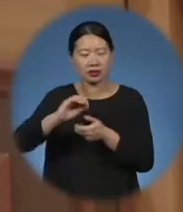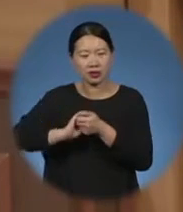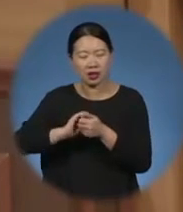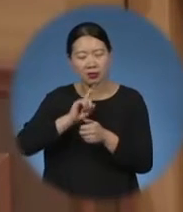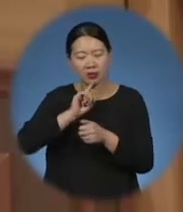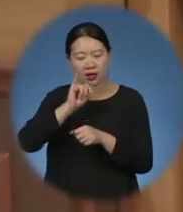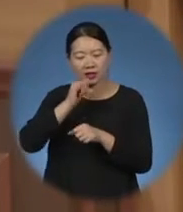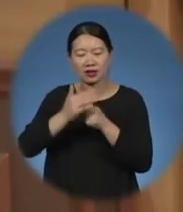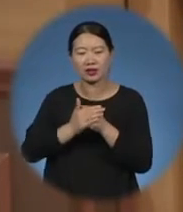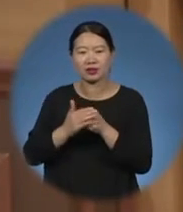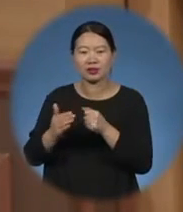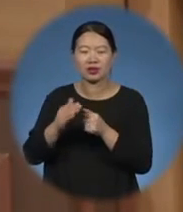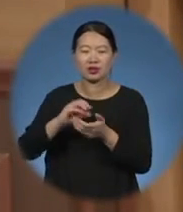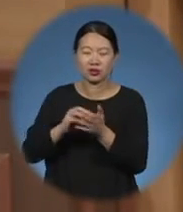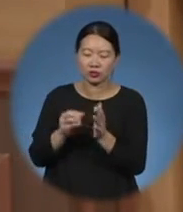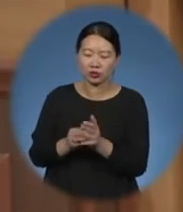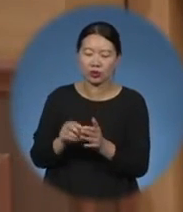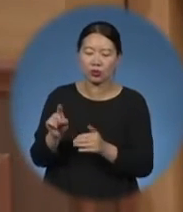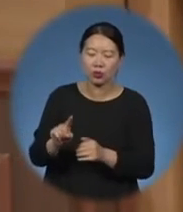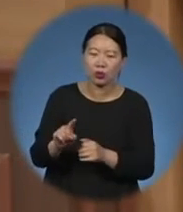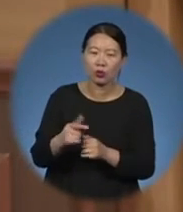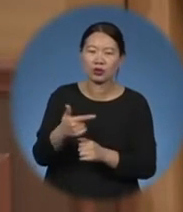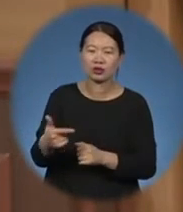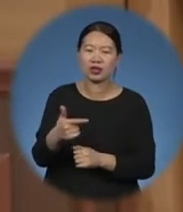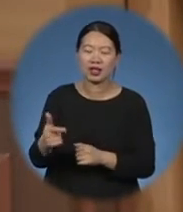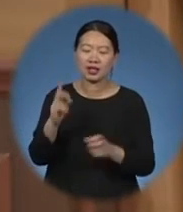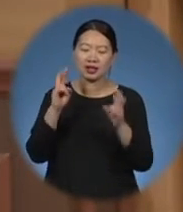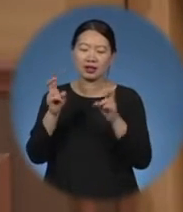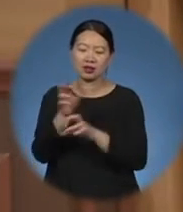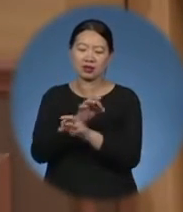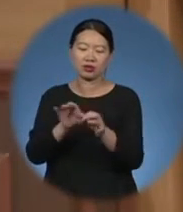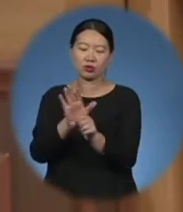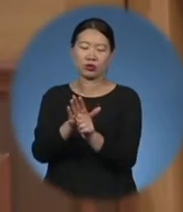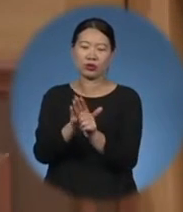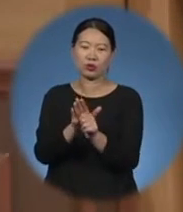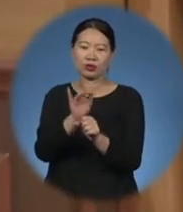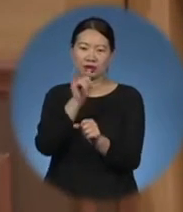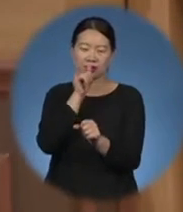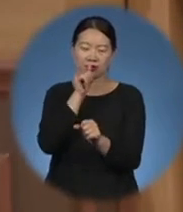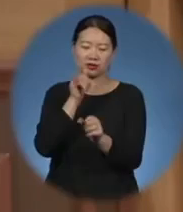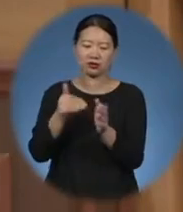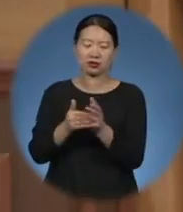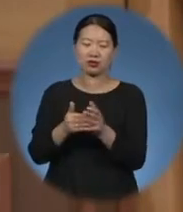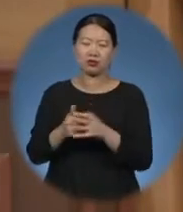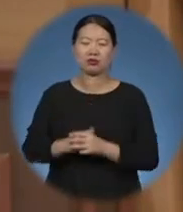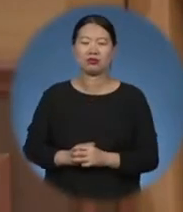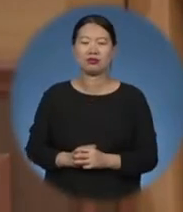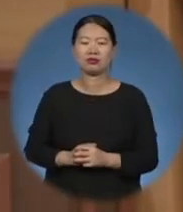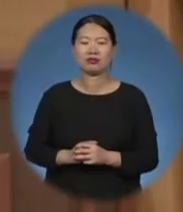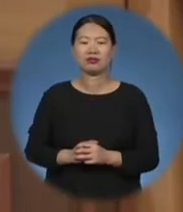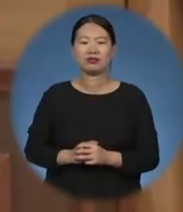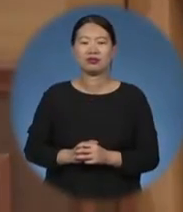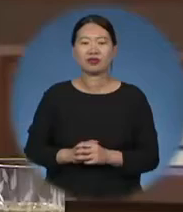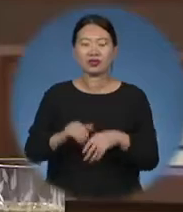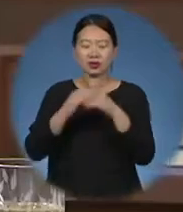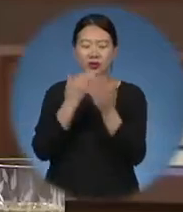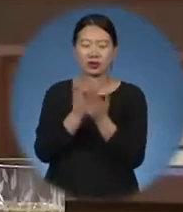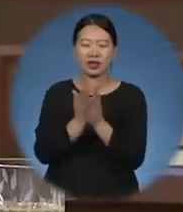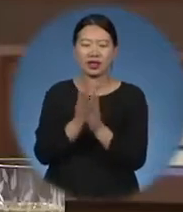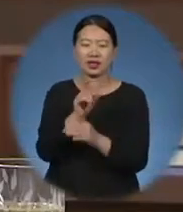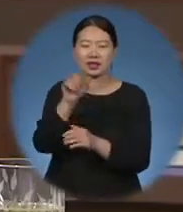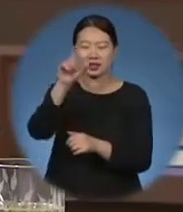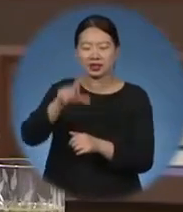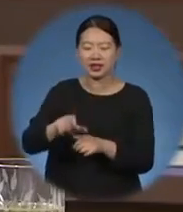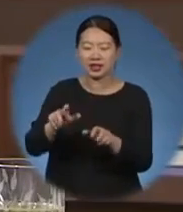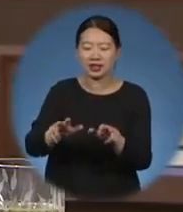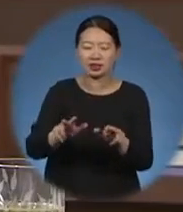되니까 그 정도가 되면 상당히 지역 경제에도 좀 도움이 될 수 있는 부분이 있고 그럼 일석 여러 가지가 되기 온갖 때문에 온갖 지자체에서 거기 좀